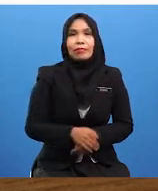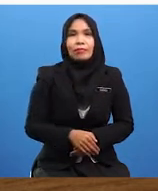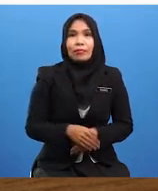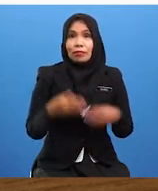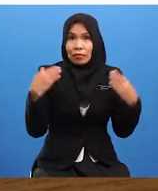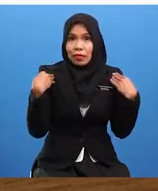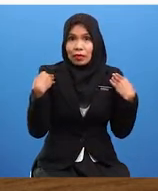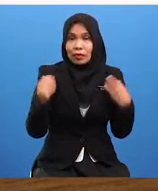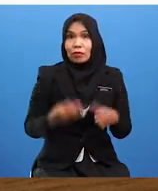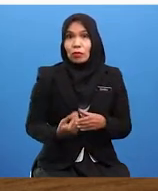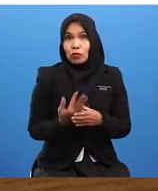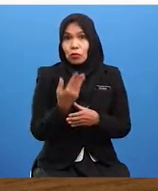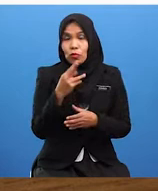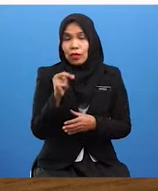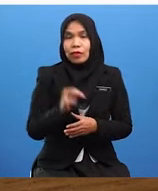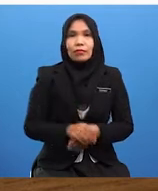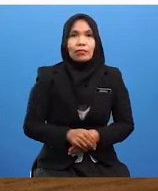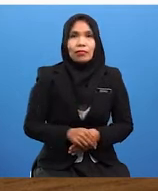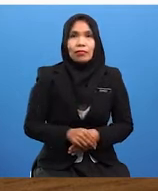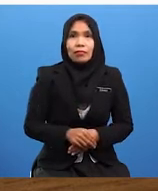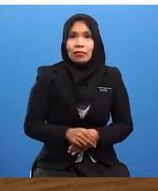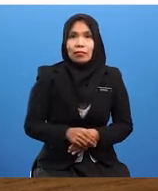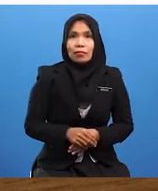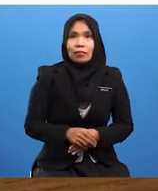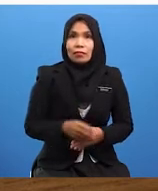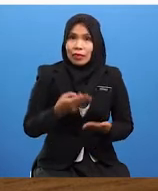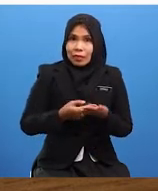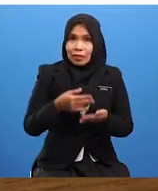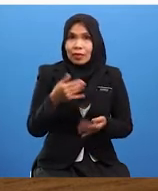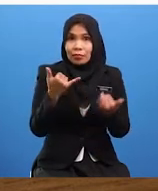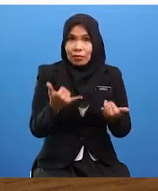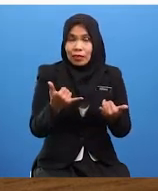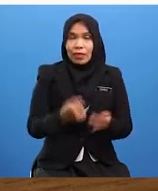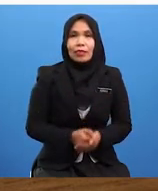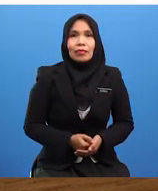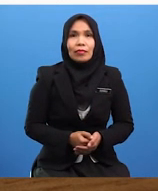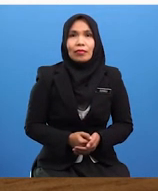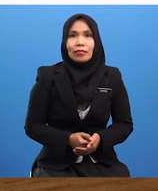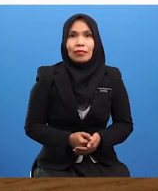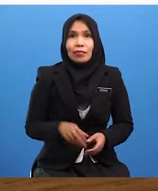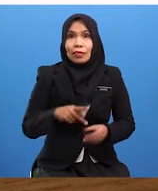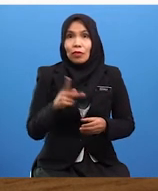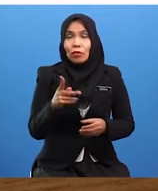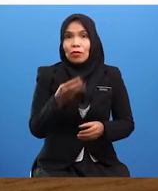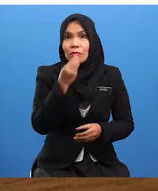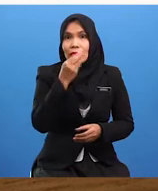kini dijadikan makanan asasi bagi manusia, iaitu